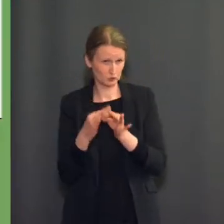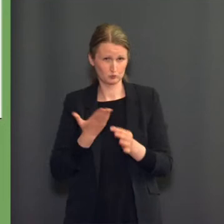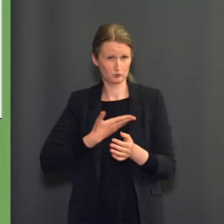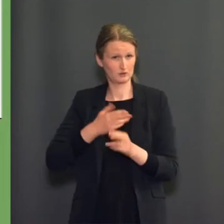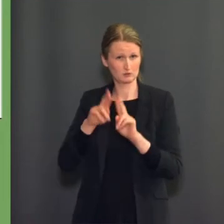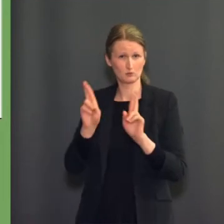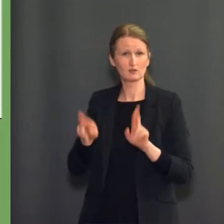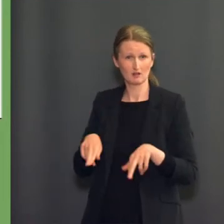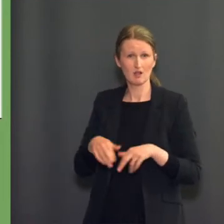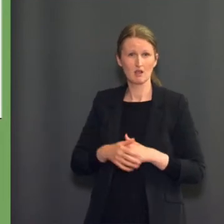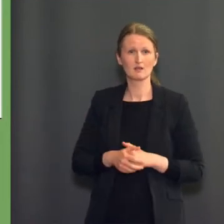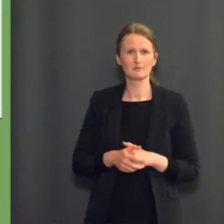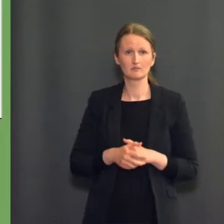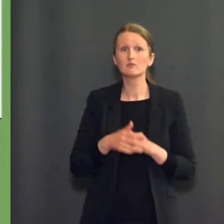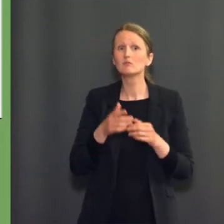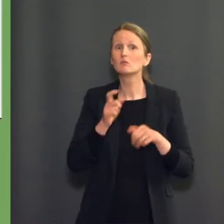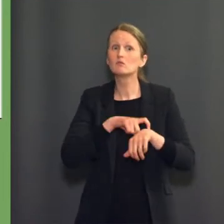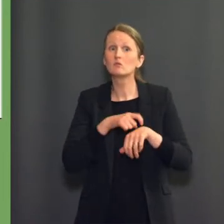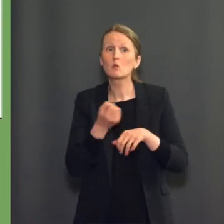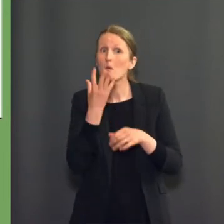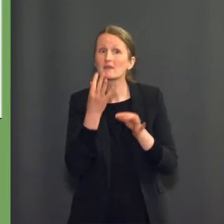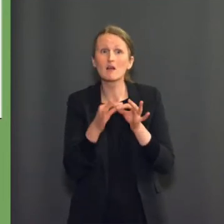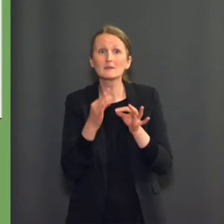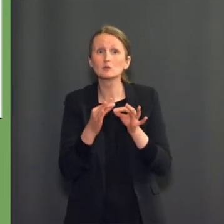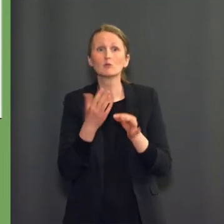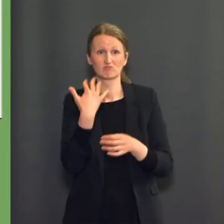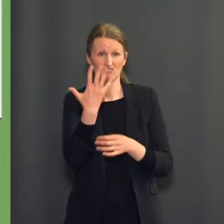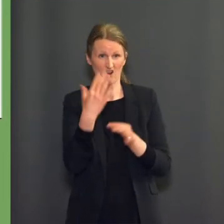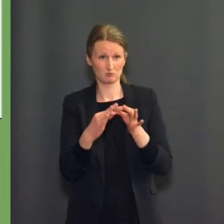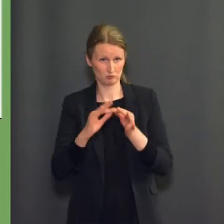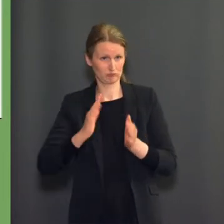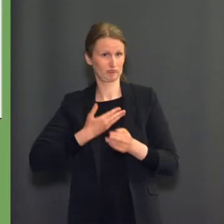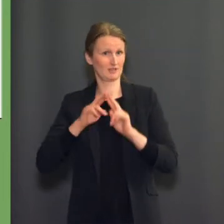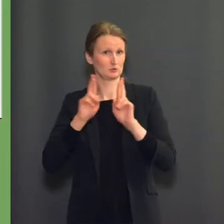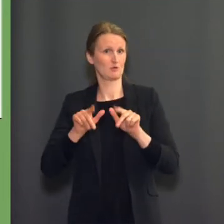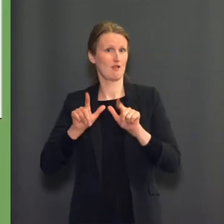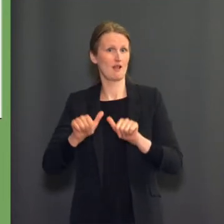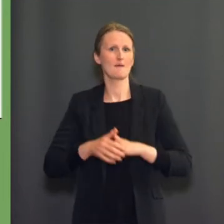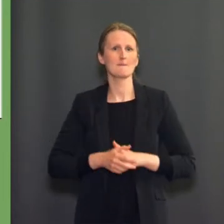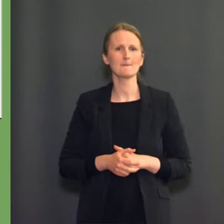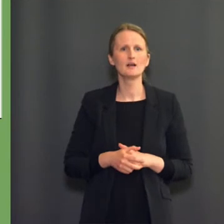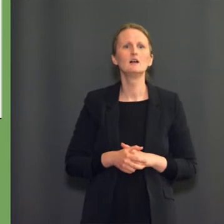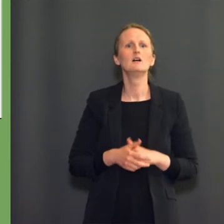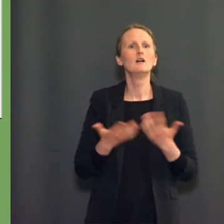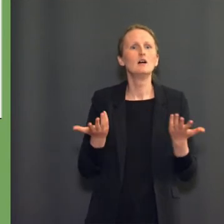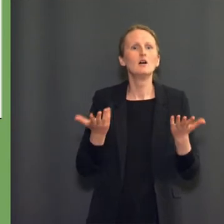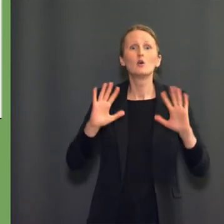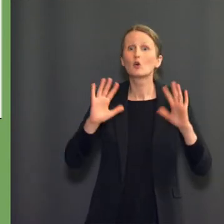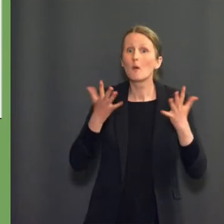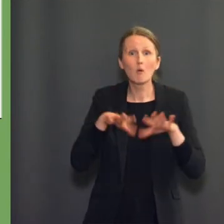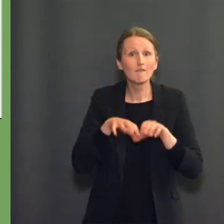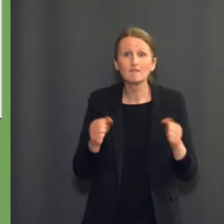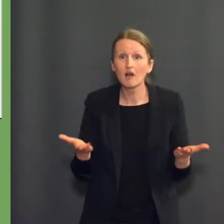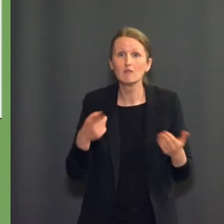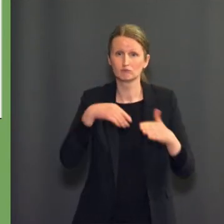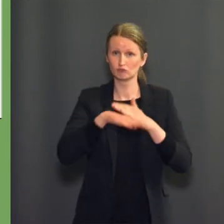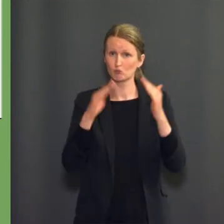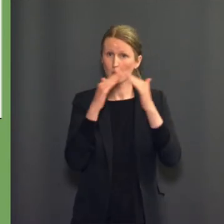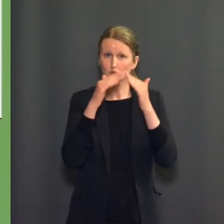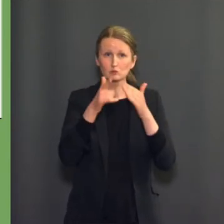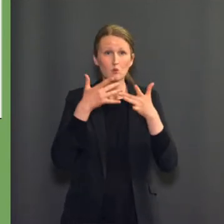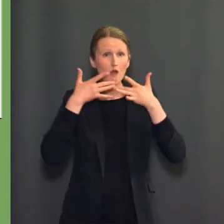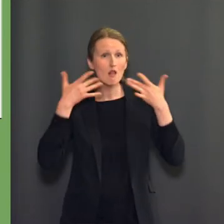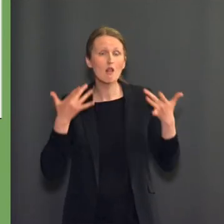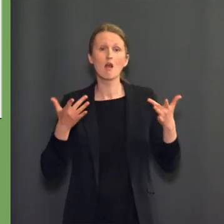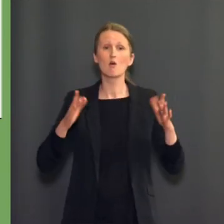Un autotest est réalisé par vous-même, à la maison, de manière confortable. Vous prélevez